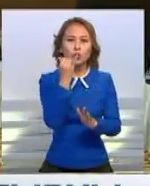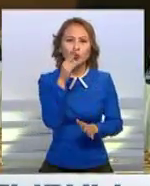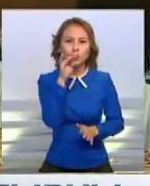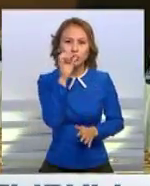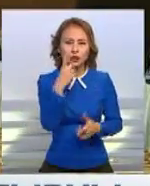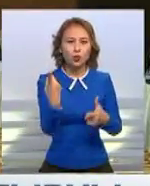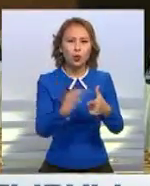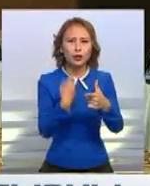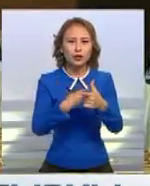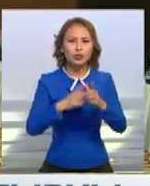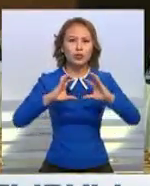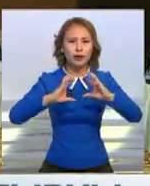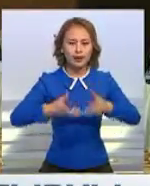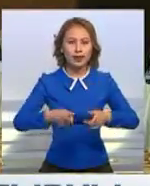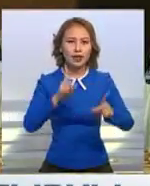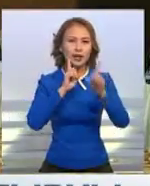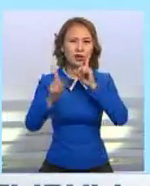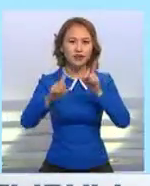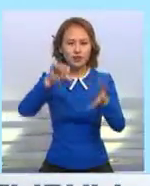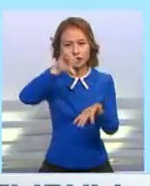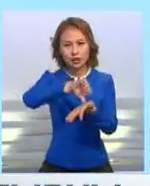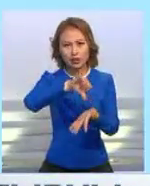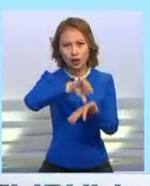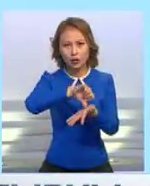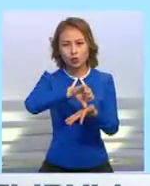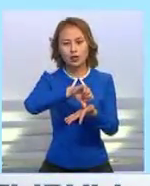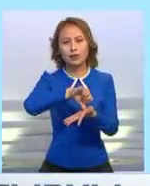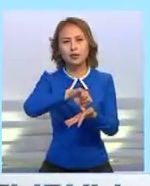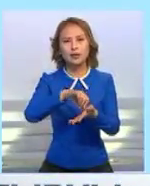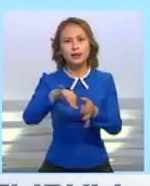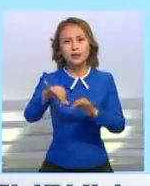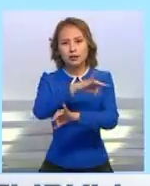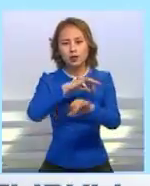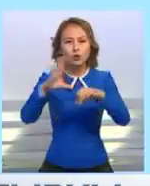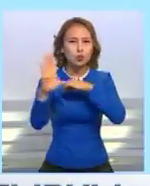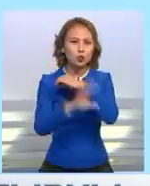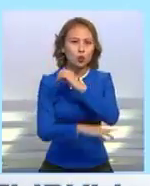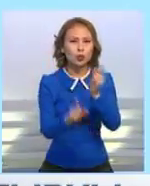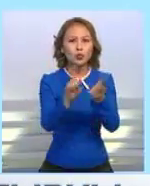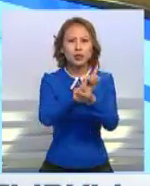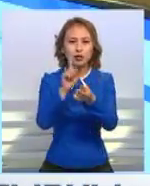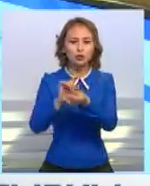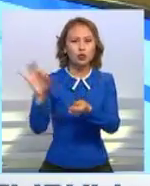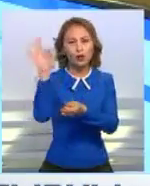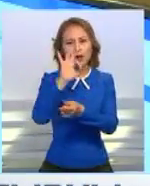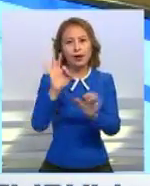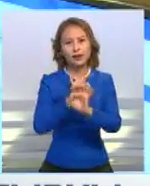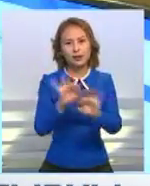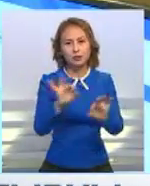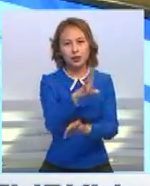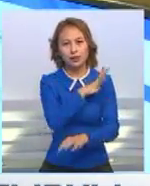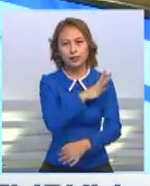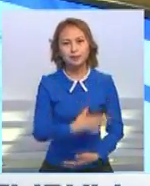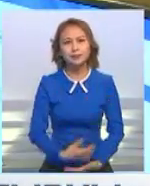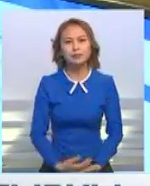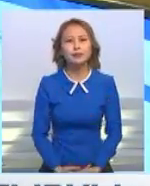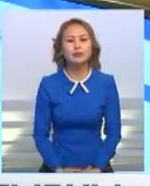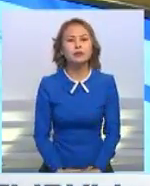жоспарлануда. Шөтинскіде өткен халықаралық конференция қатысушылары саладағы соңғы өзгерістер туралы да айтып